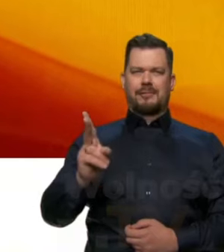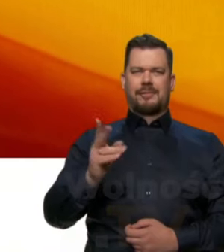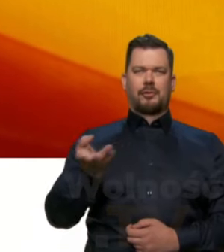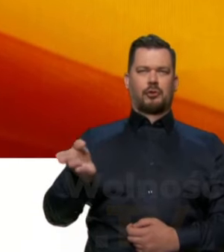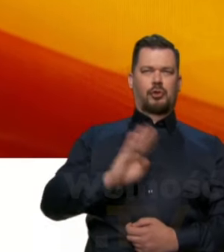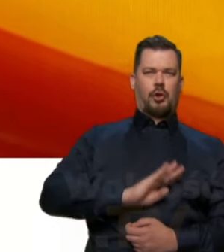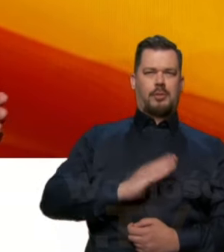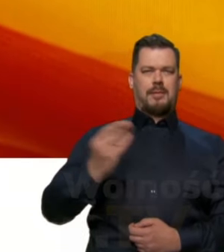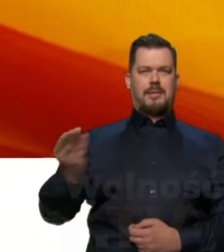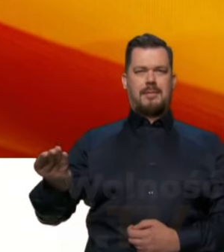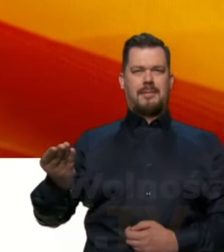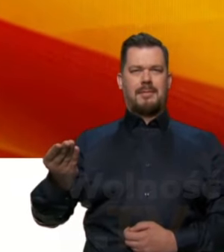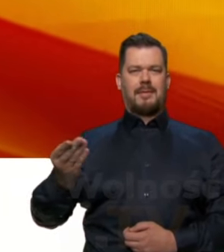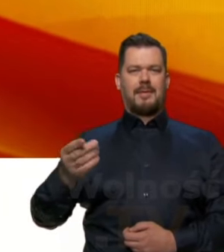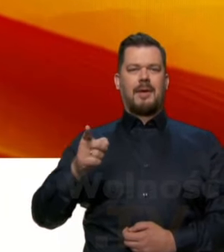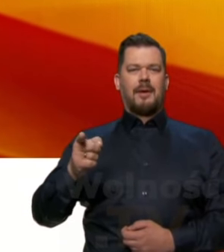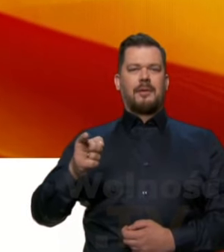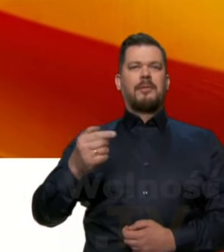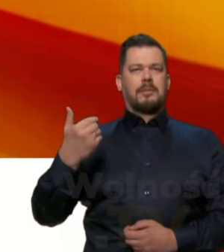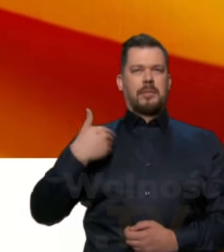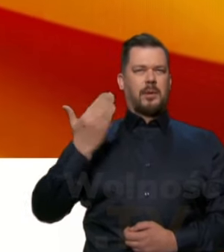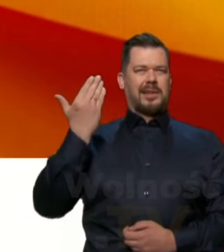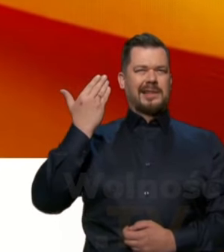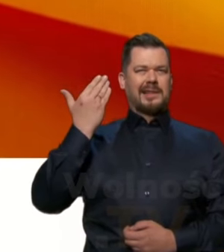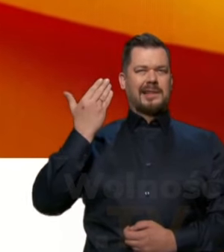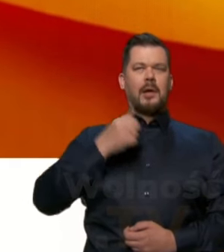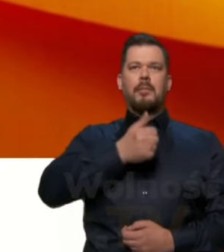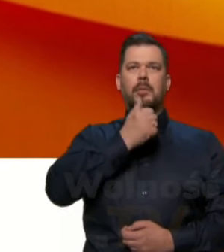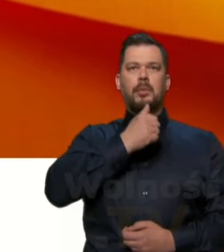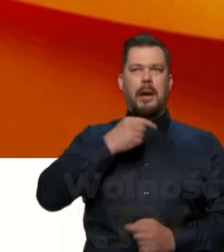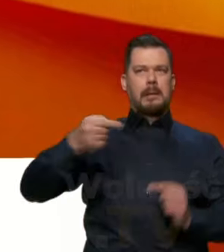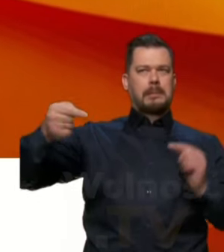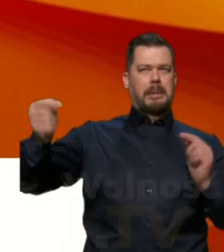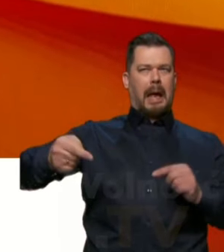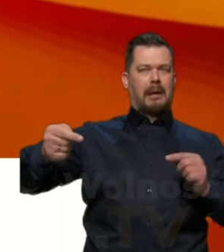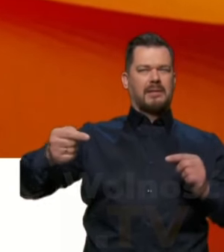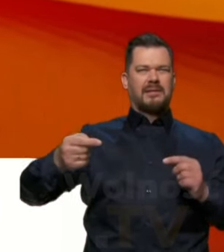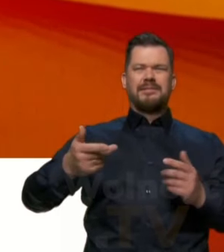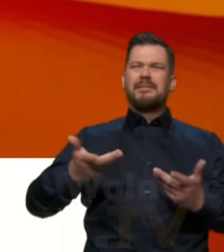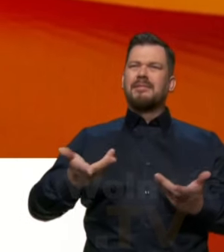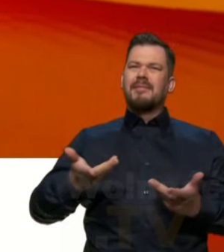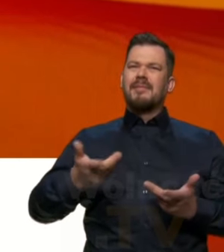sporu. Tutaj mieliśmy próbki tych sporów zupełnie